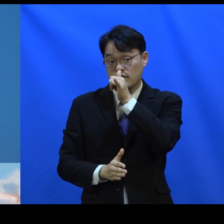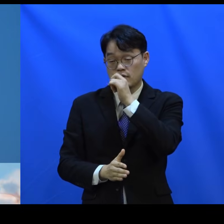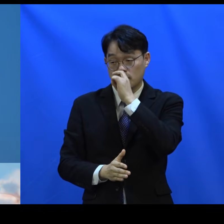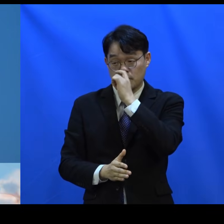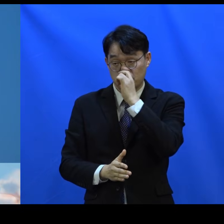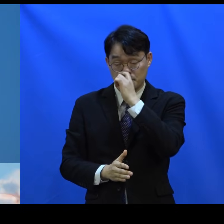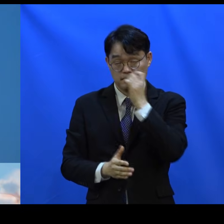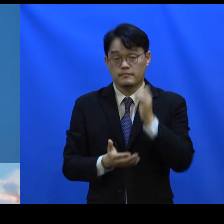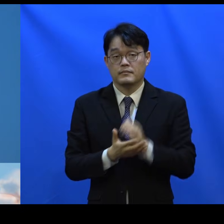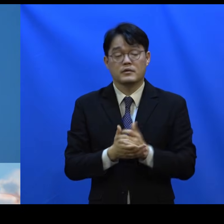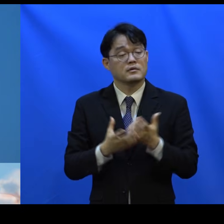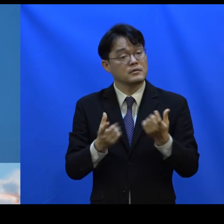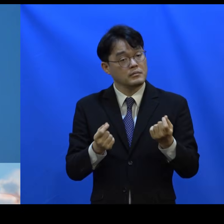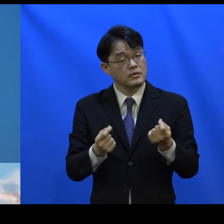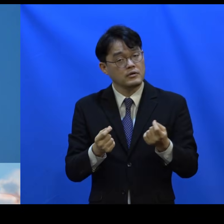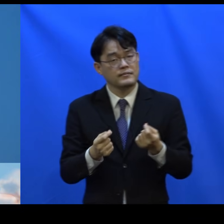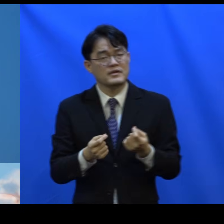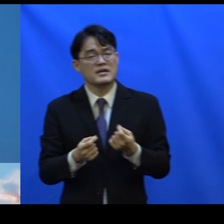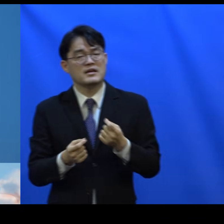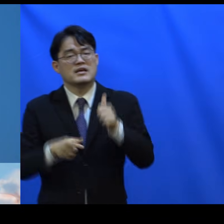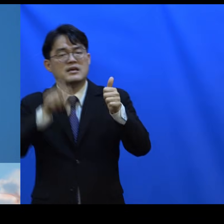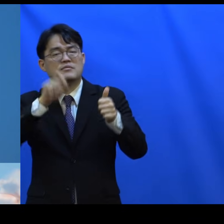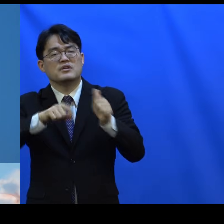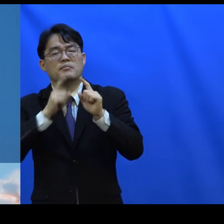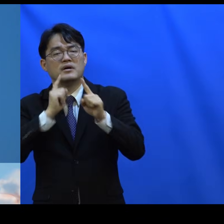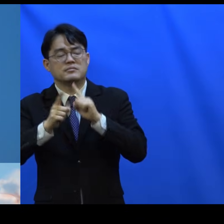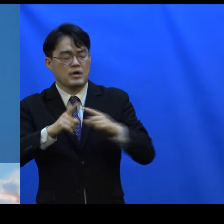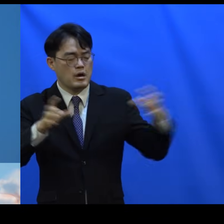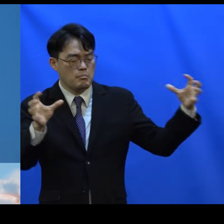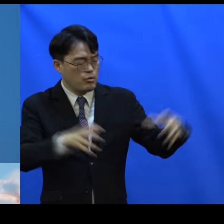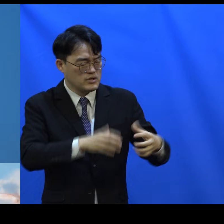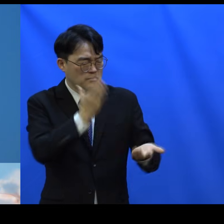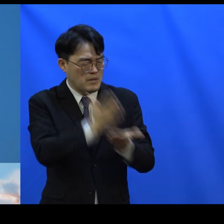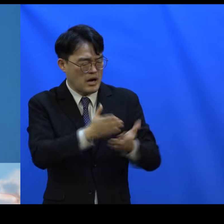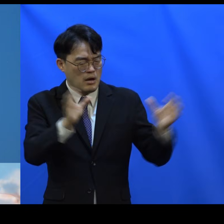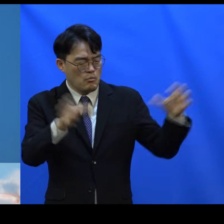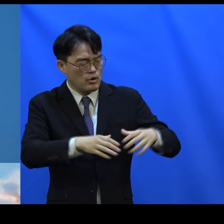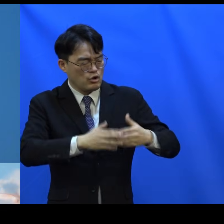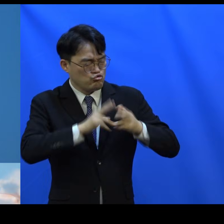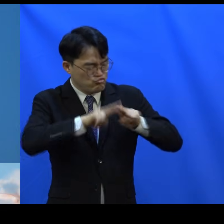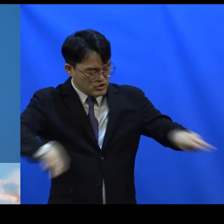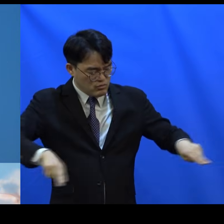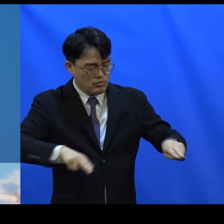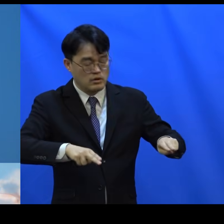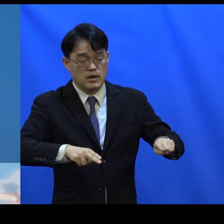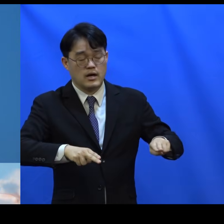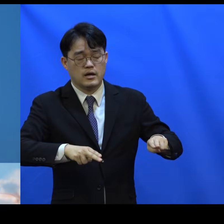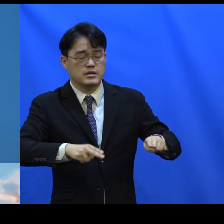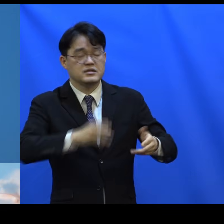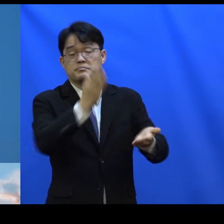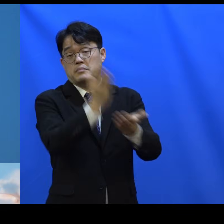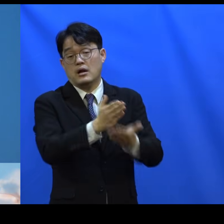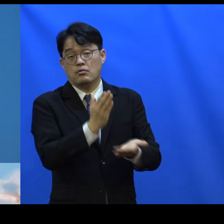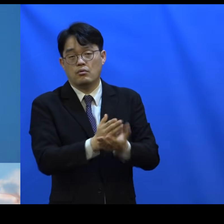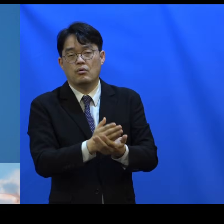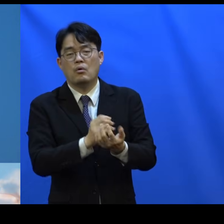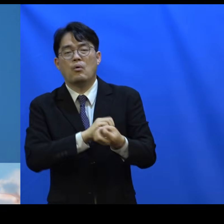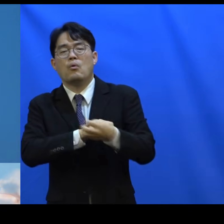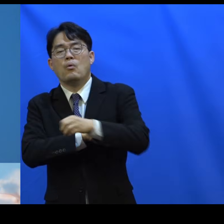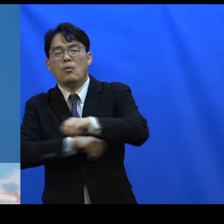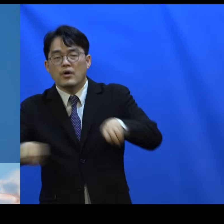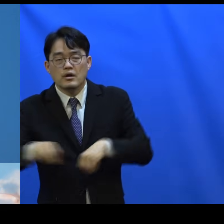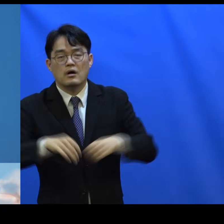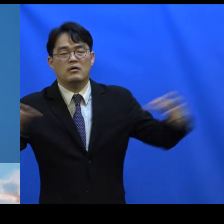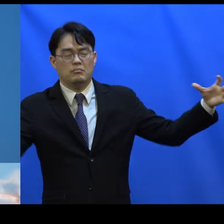25절에 모이기를 피하는 어떤 사람들의 습관과 같이 하지 말고 오직 권하여 그날이 가까움을 볼수록 더욱 그리하자.